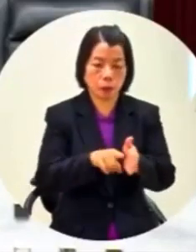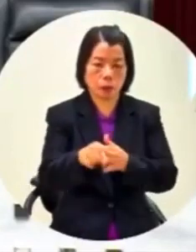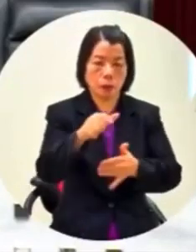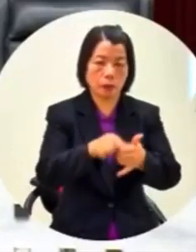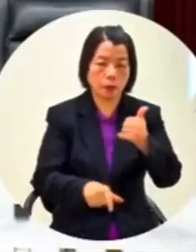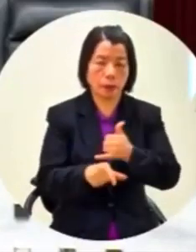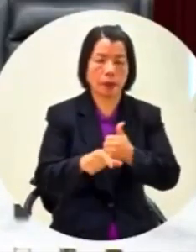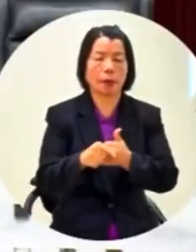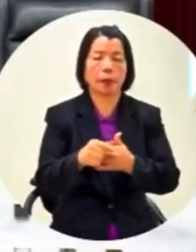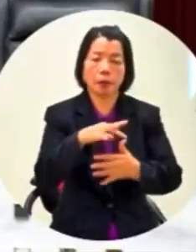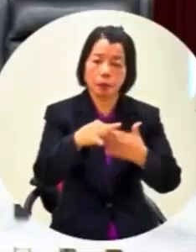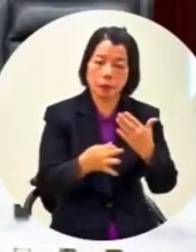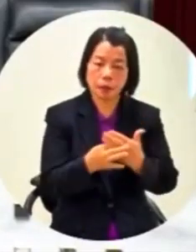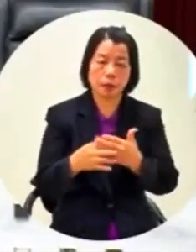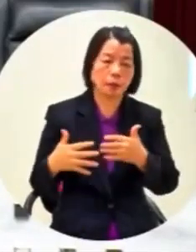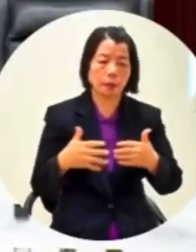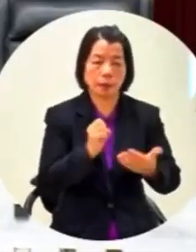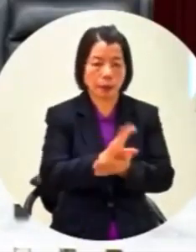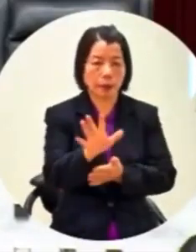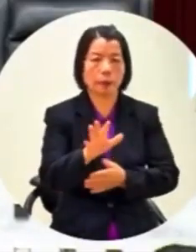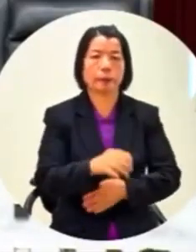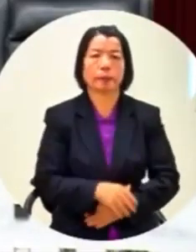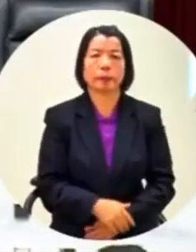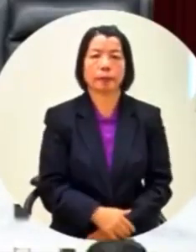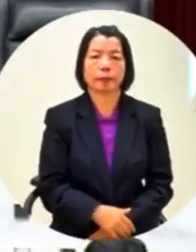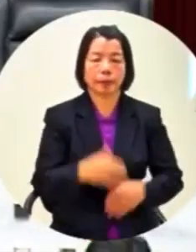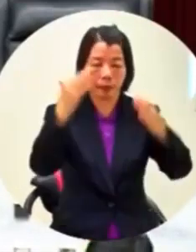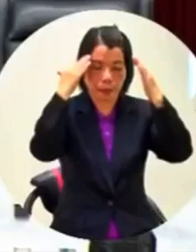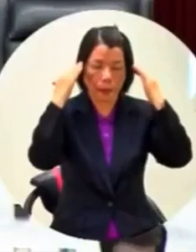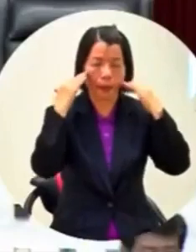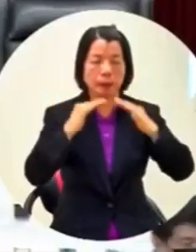请韩市长上台报告。